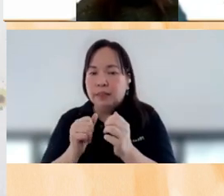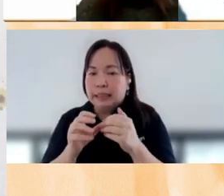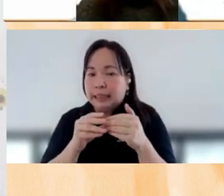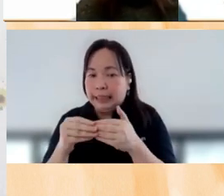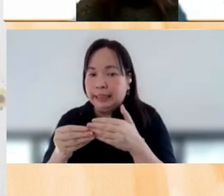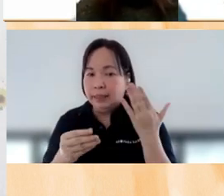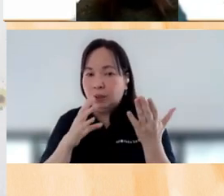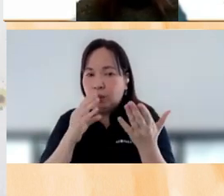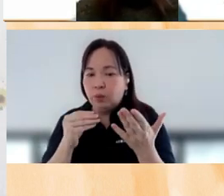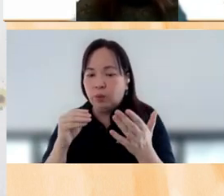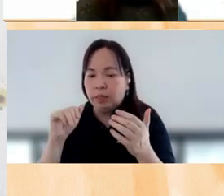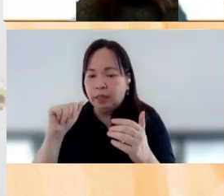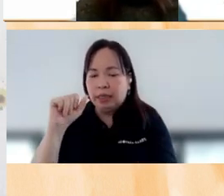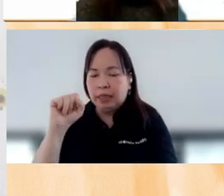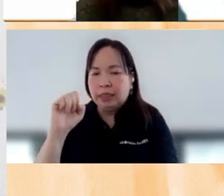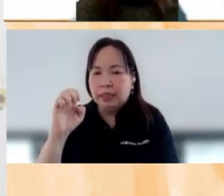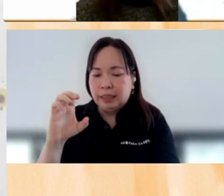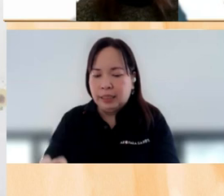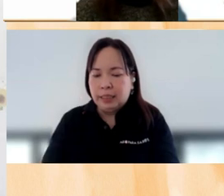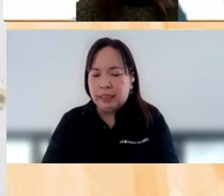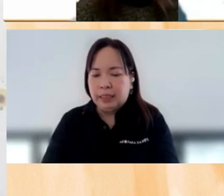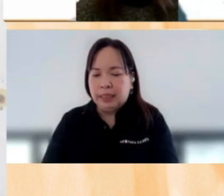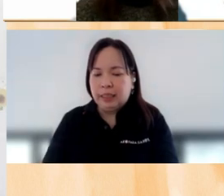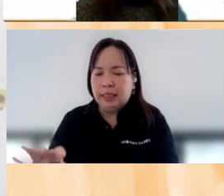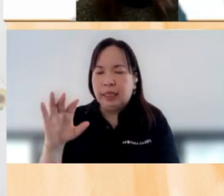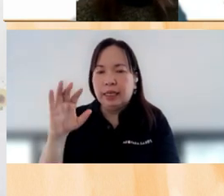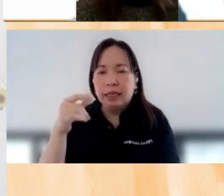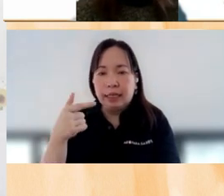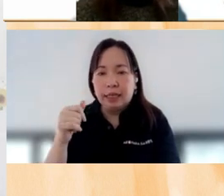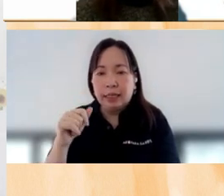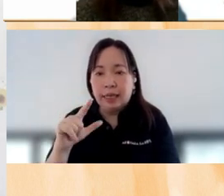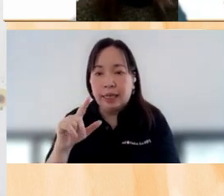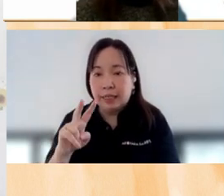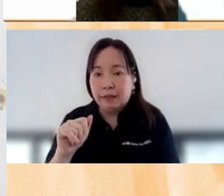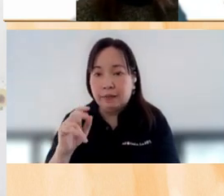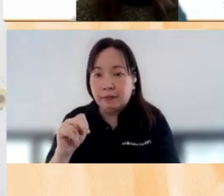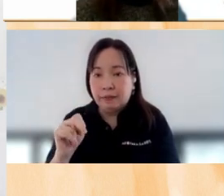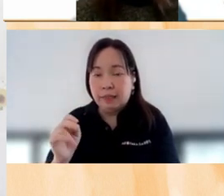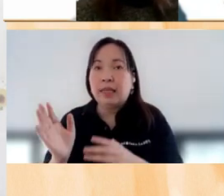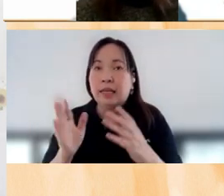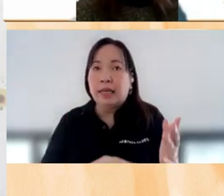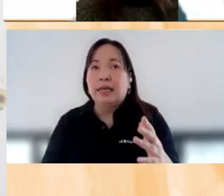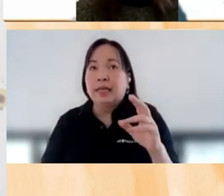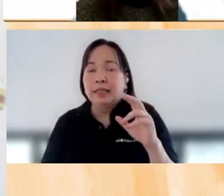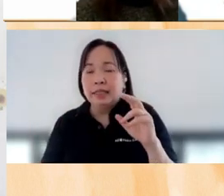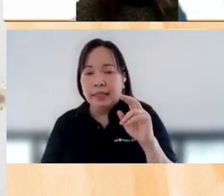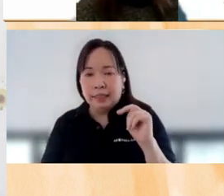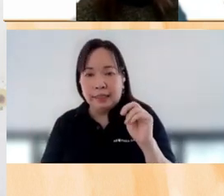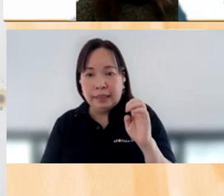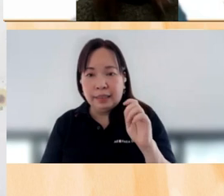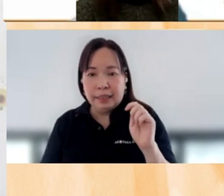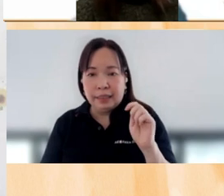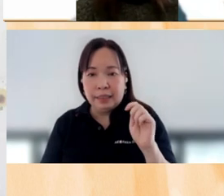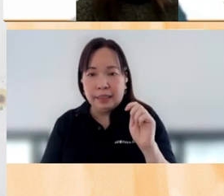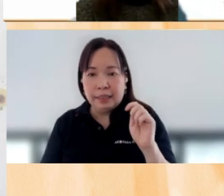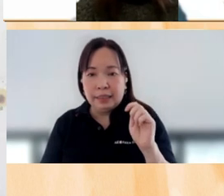si Assistant Secretary Dexter Galvan at Bureau Director Nenet Esplana, ay kaisa sa masidhing